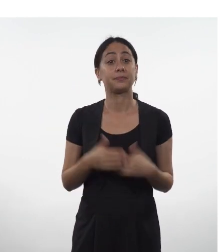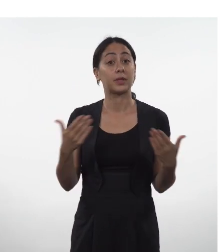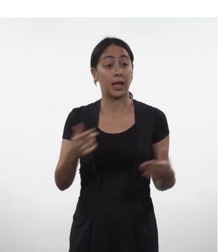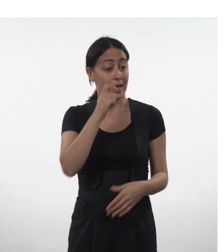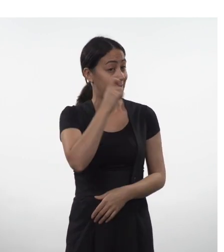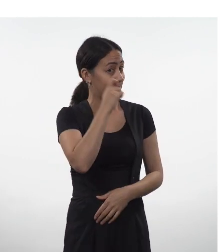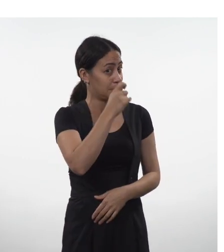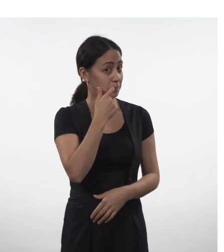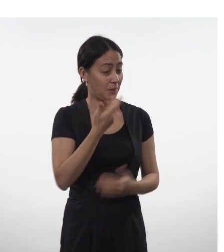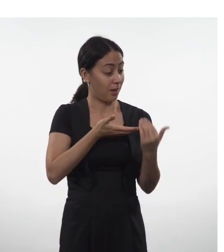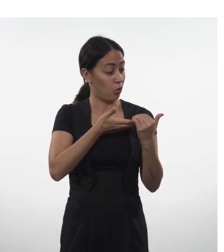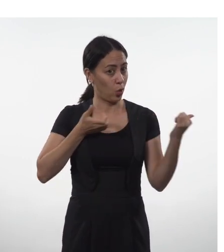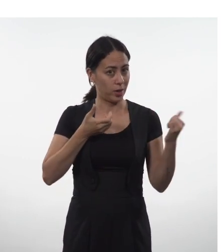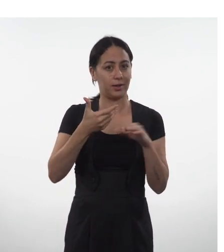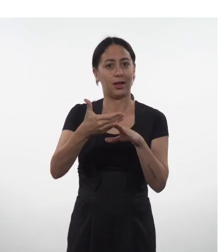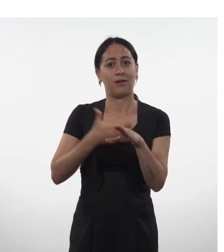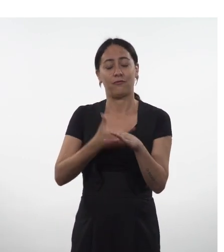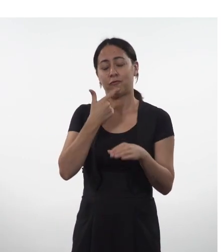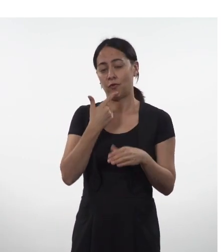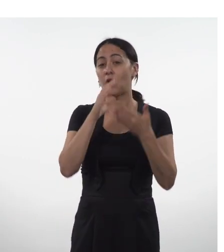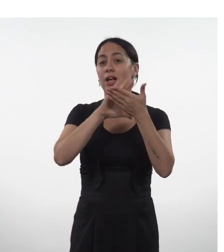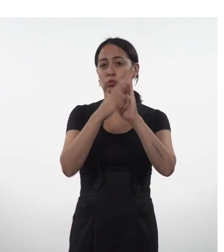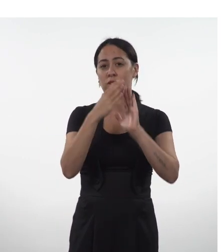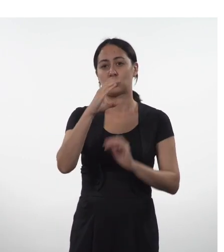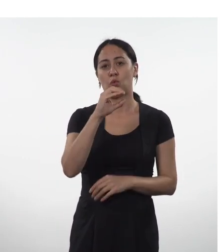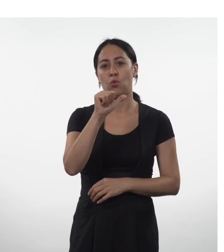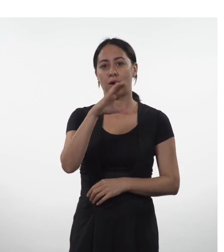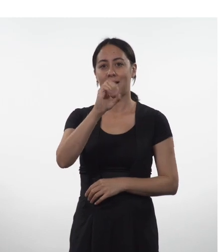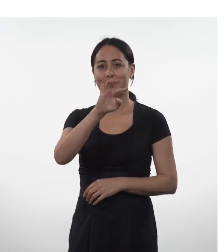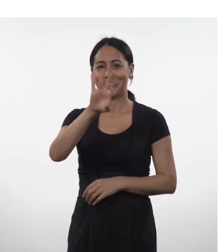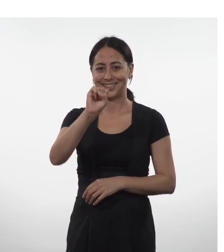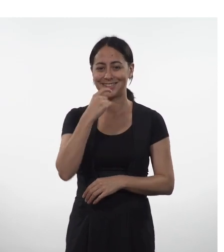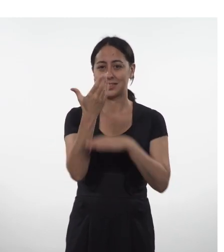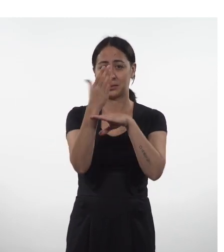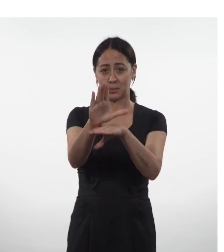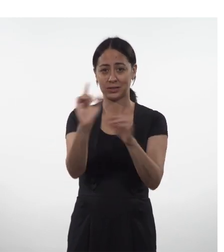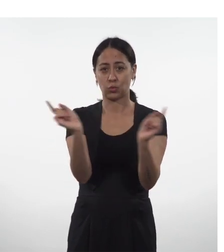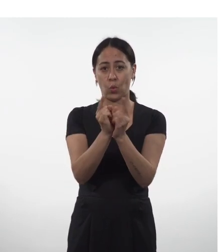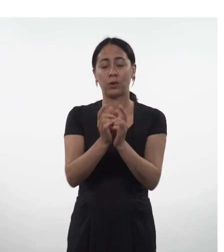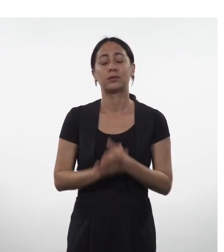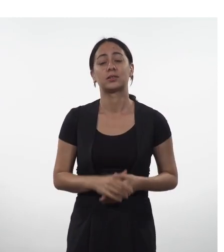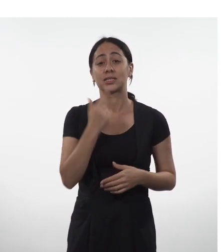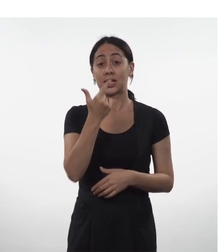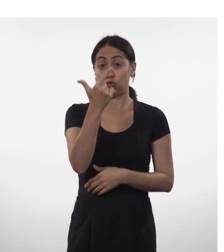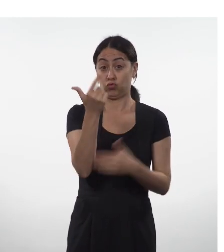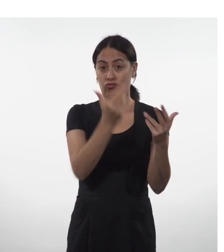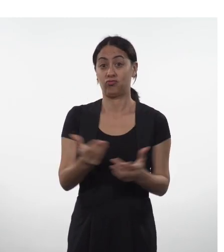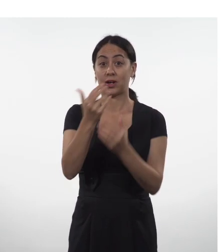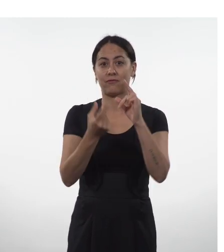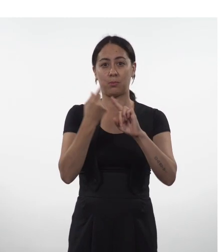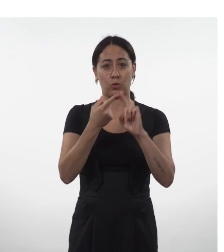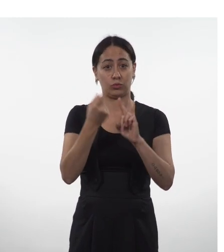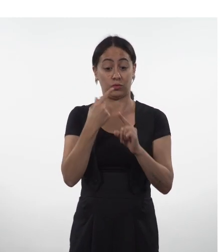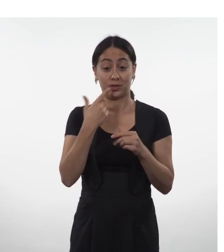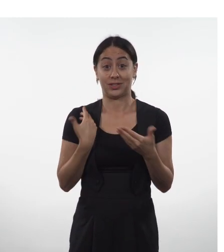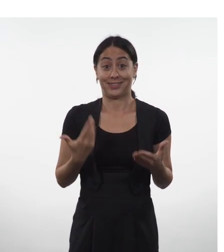experts, j'aimerais rapidement vous parler de notre association et vous parler de 2 chiffres très importants qui ont fait que nous avons choisi le thème de